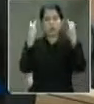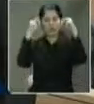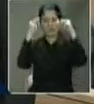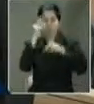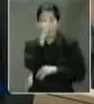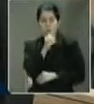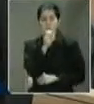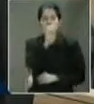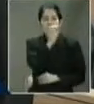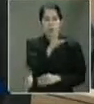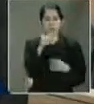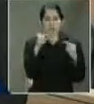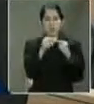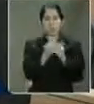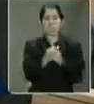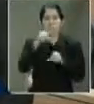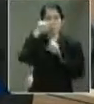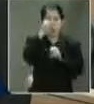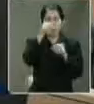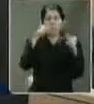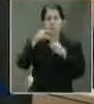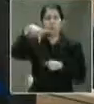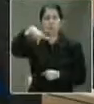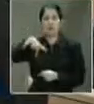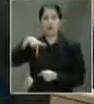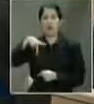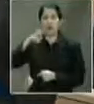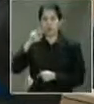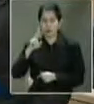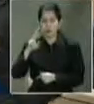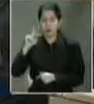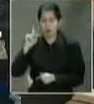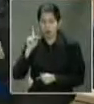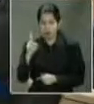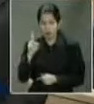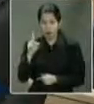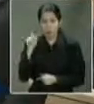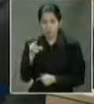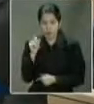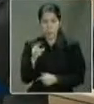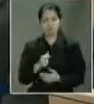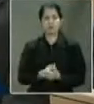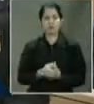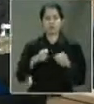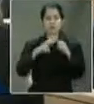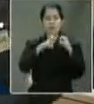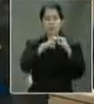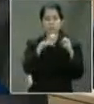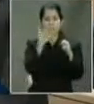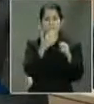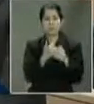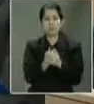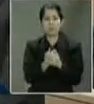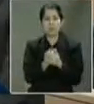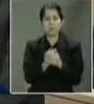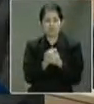ดในสถานการณ์ฉุกเฉินมาตรา5มาตรา11ฉุกเฉินรุนแรงเนี่ยเรื่องไม่มีอะไรเลยครับมันมีที่พัท